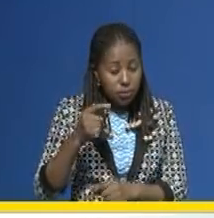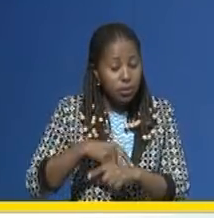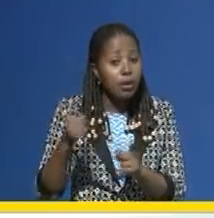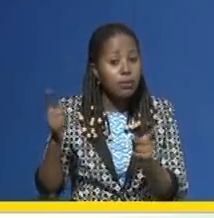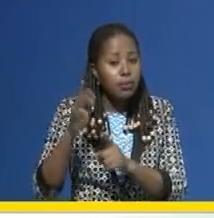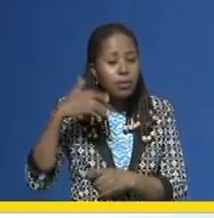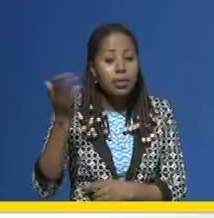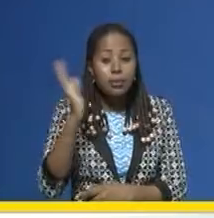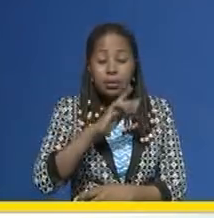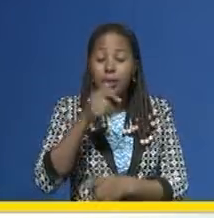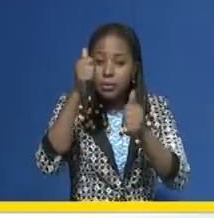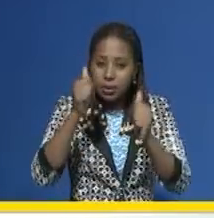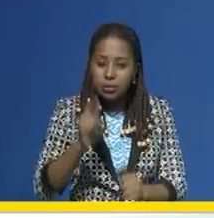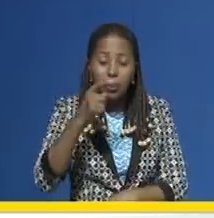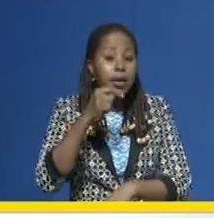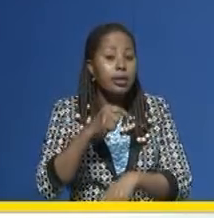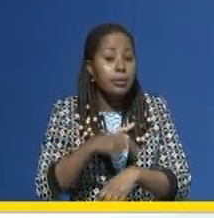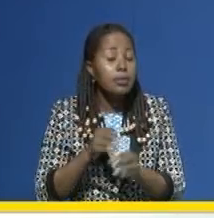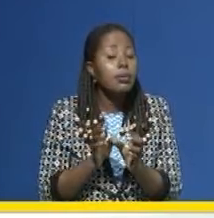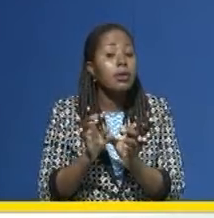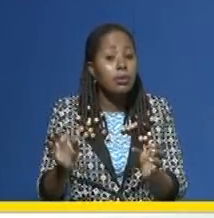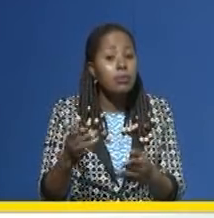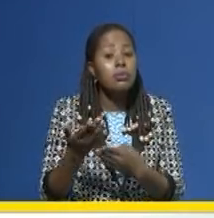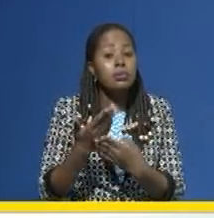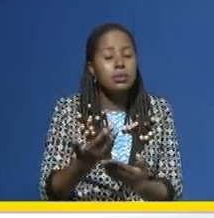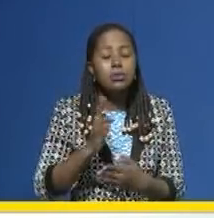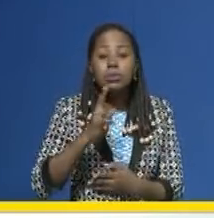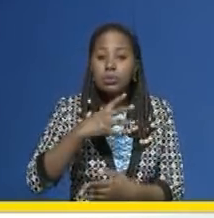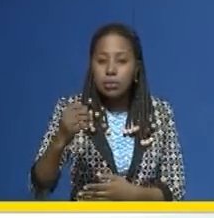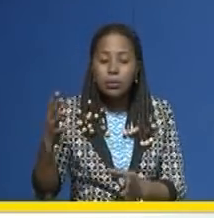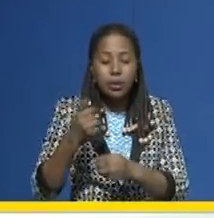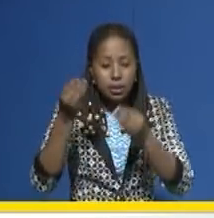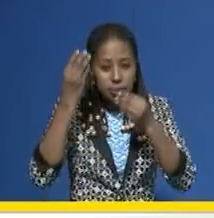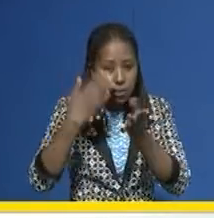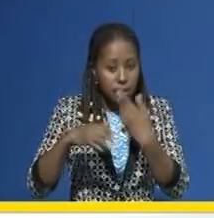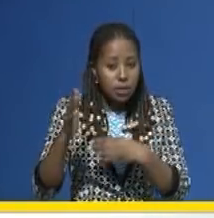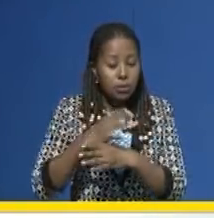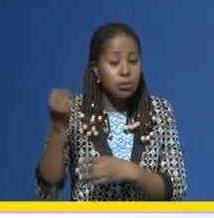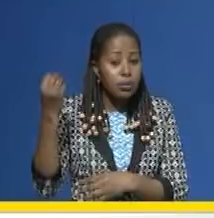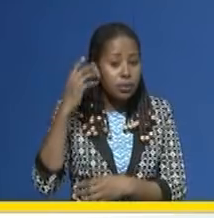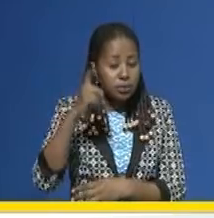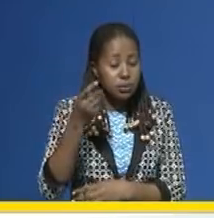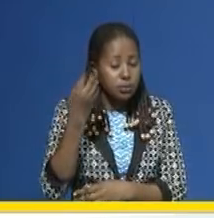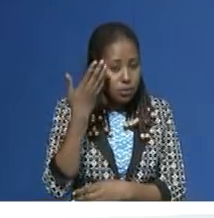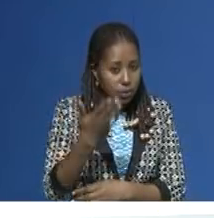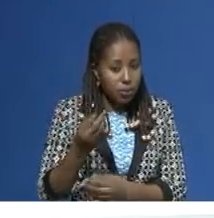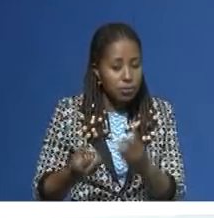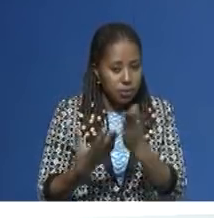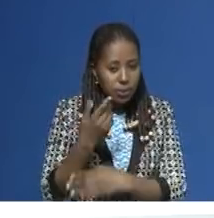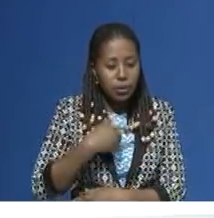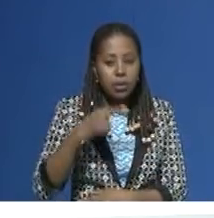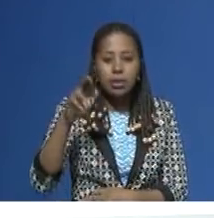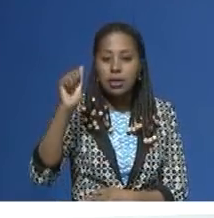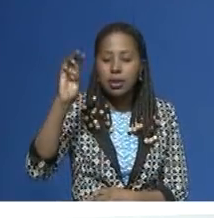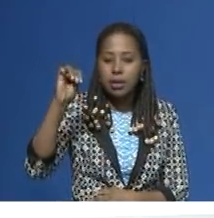mfupi tu baada ya kuhitimisha matangazo haya tutakuwa na kipindi maalum, kwa hiyo usiondoke ili uweze kupata elimu zaidi juu ya maambukizi ya ugonjwa huo wa mlipuko.